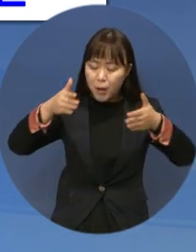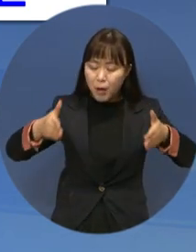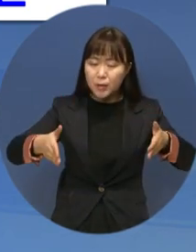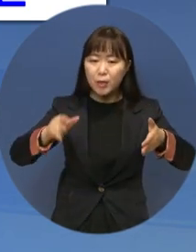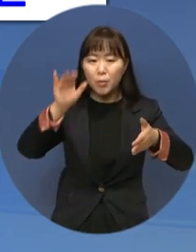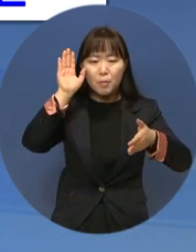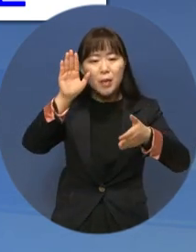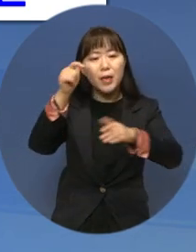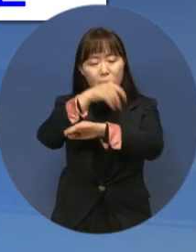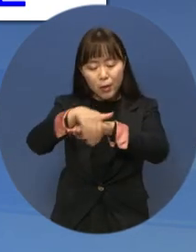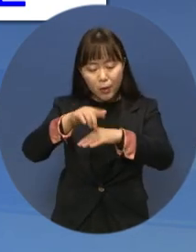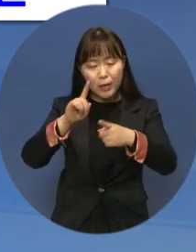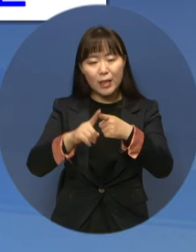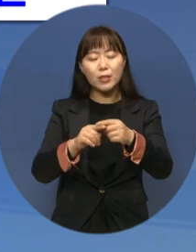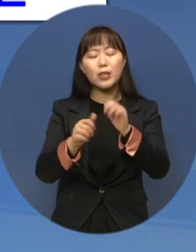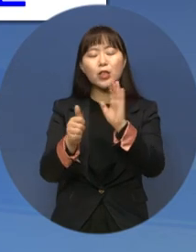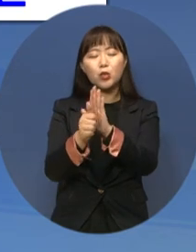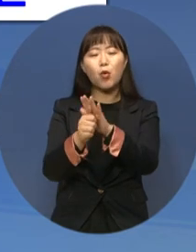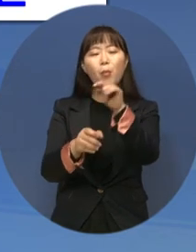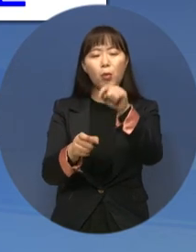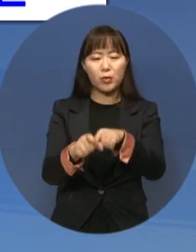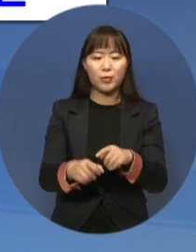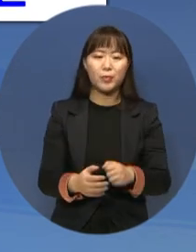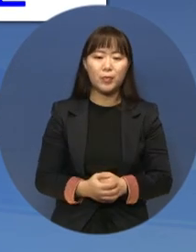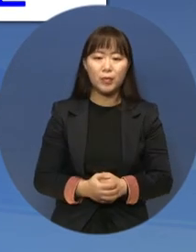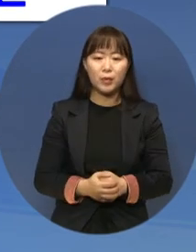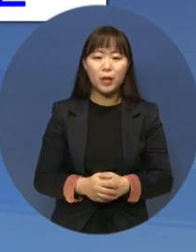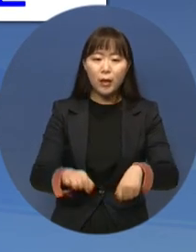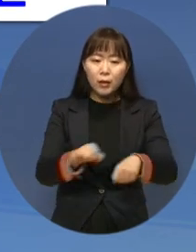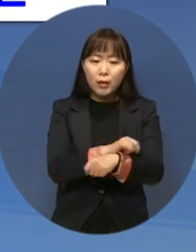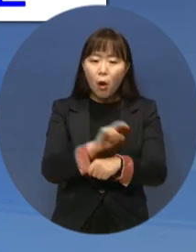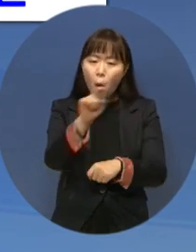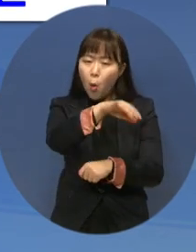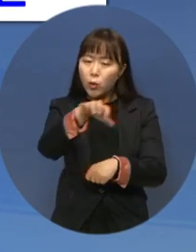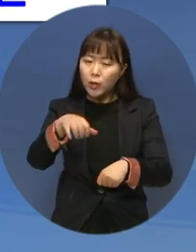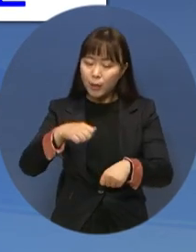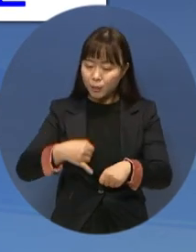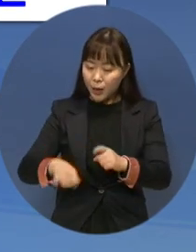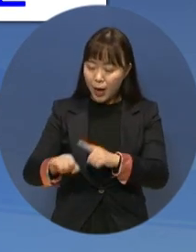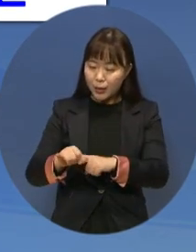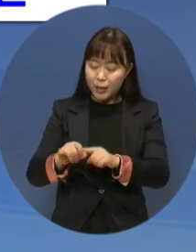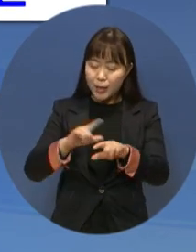설계 지원을 목적으로 개발됐습니다. 특히 어디서나 자녀의